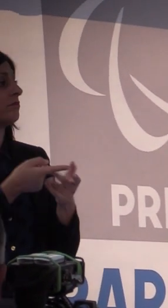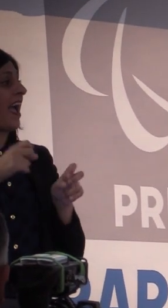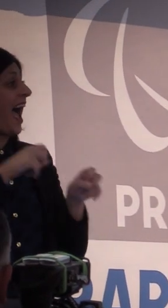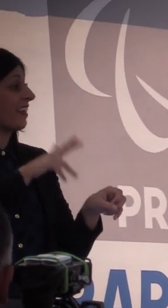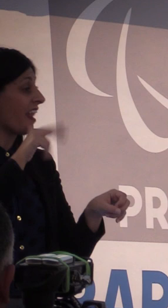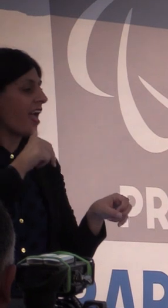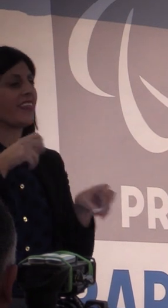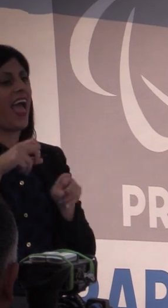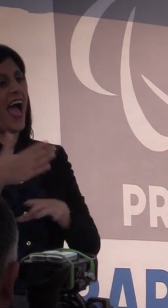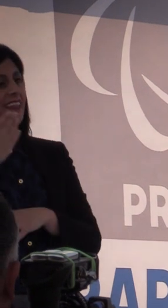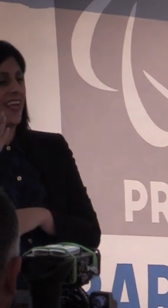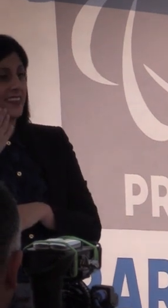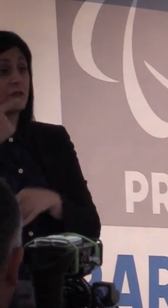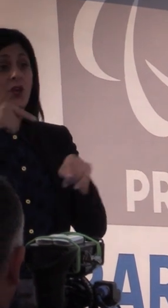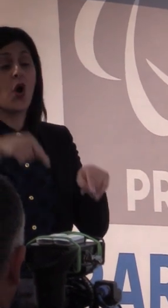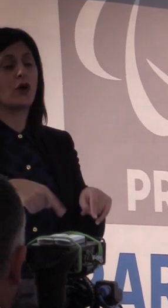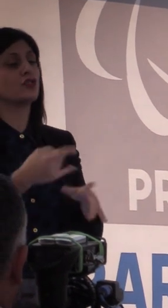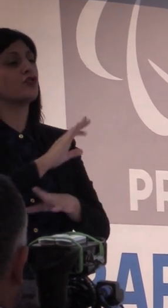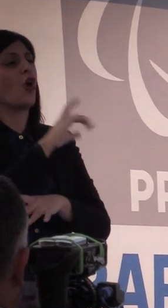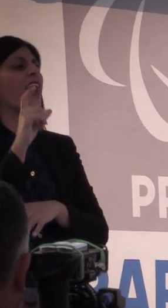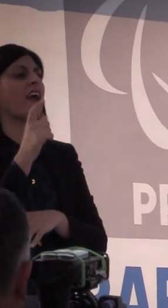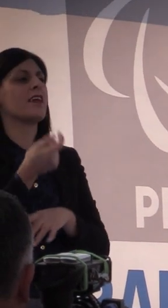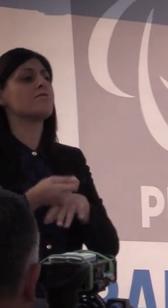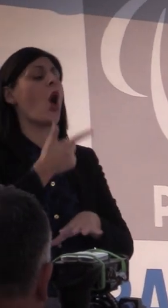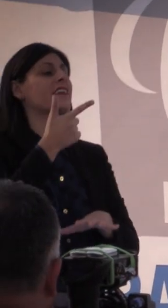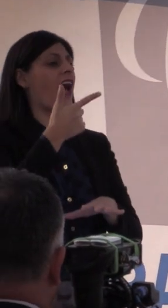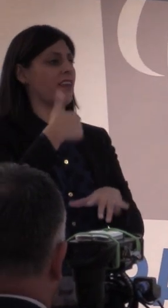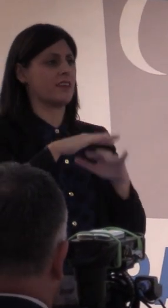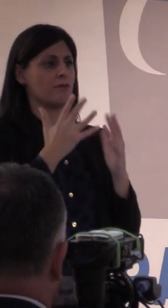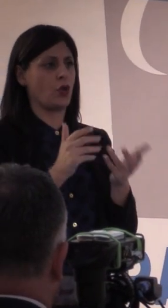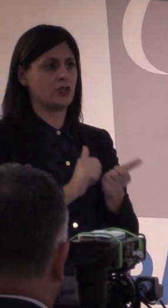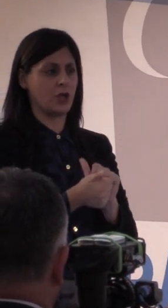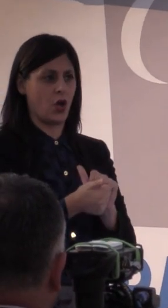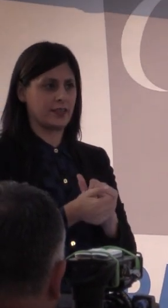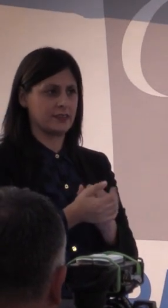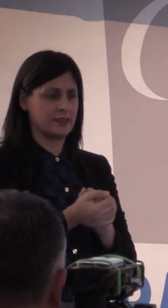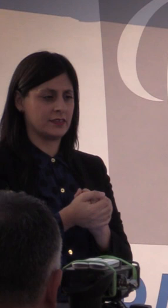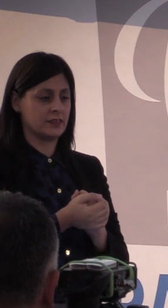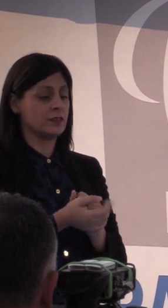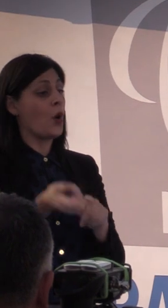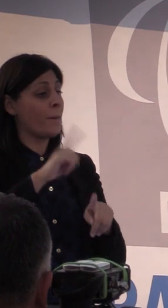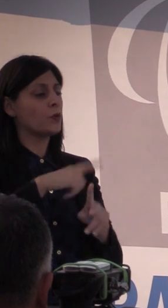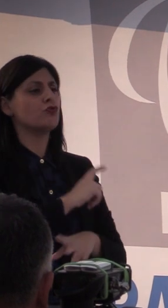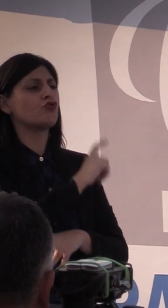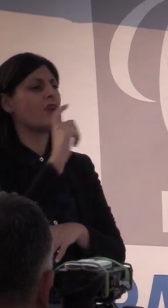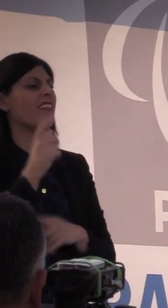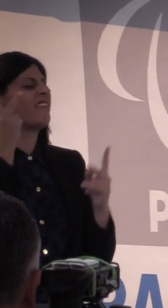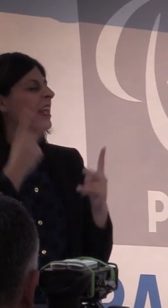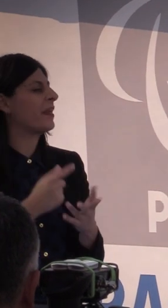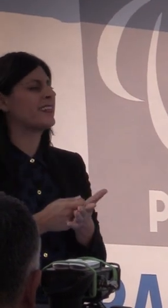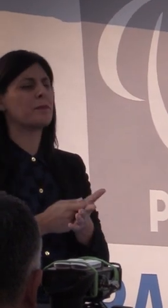atleti oggi è una giornata davvero importante per il mondo dello sport ed è una giornata davvero importante